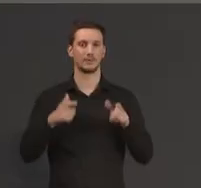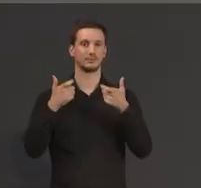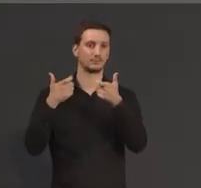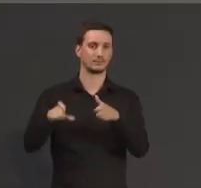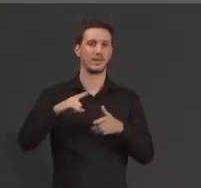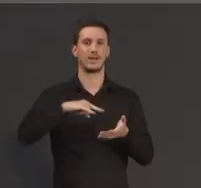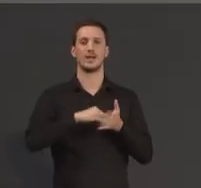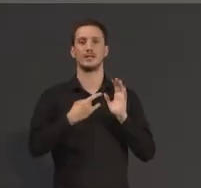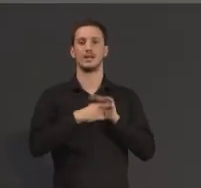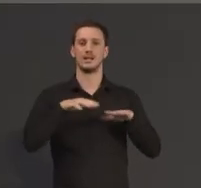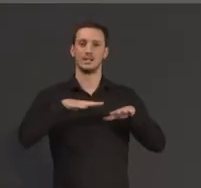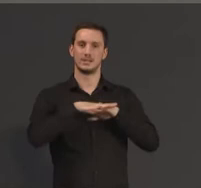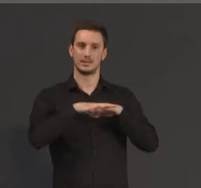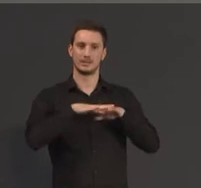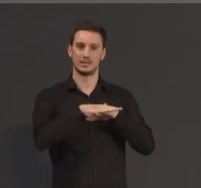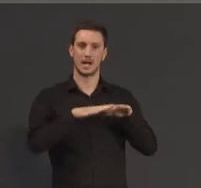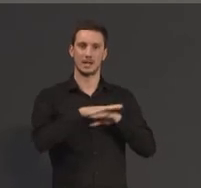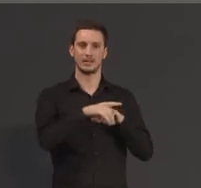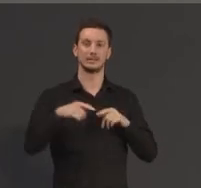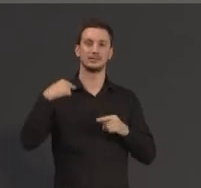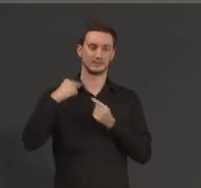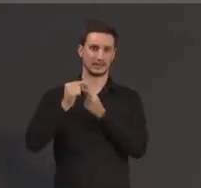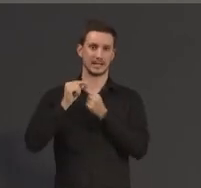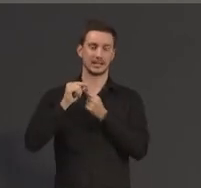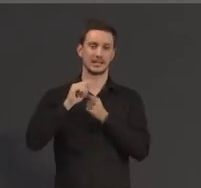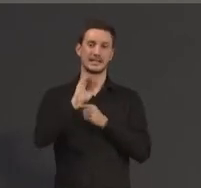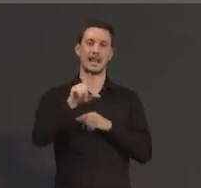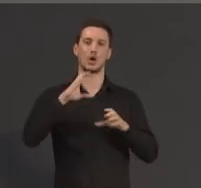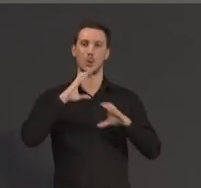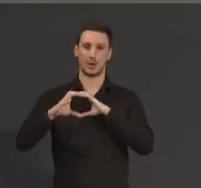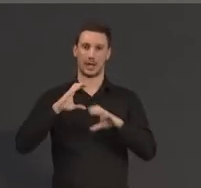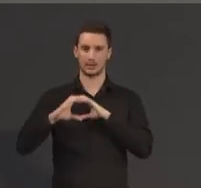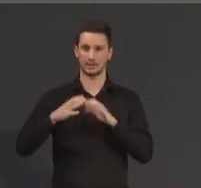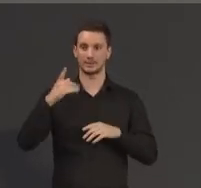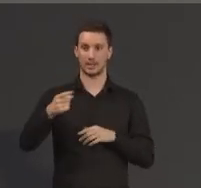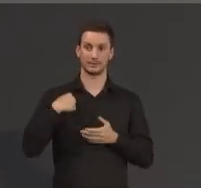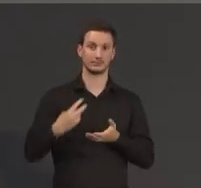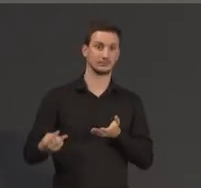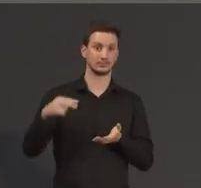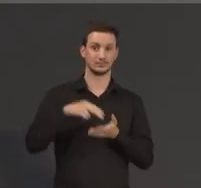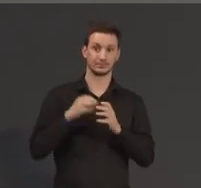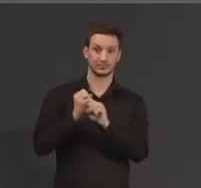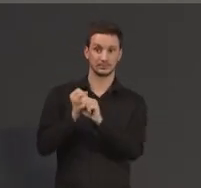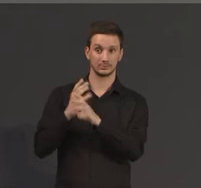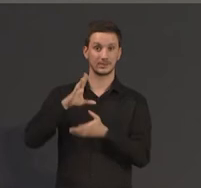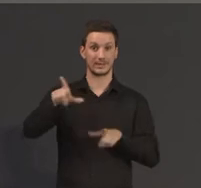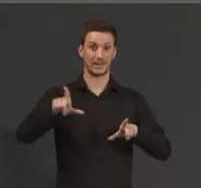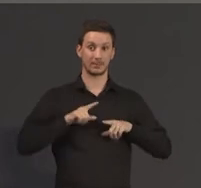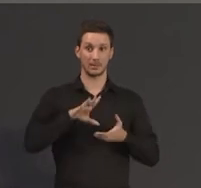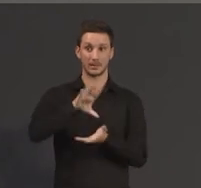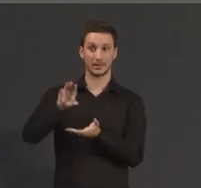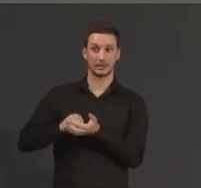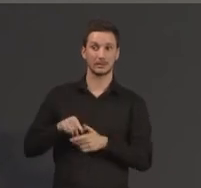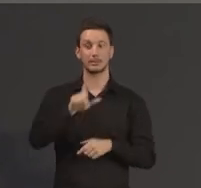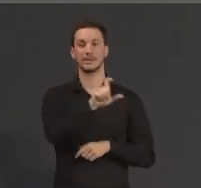en Enginyeria de Xarxes de Telecomunicació. Els que assisteixen avui a l'acte i recullen el diploma